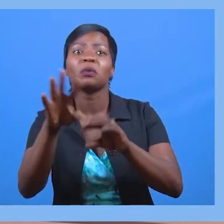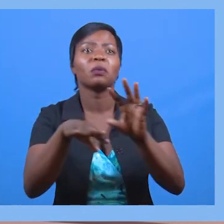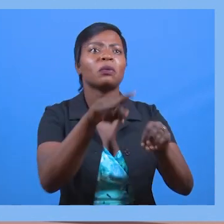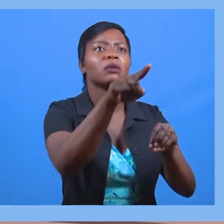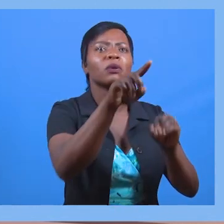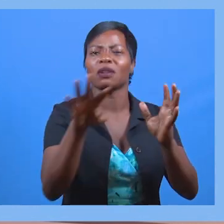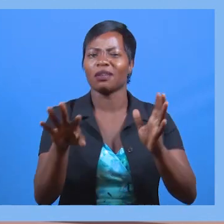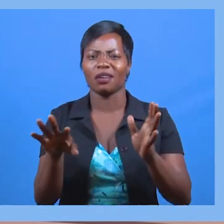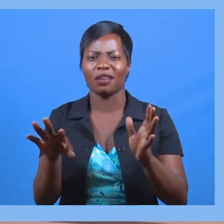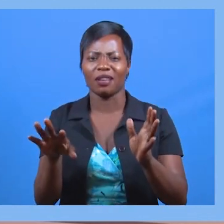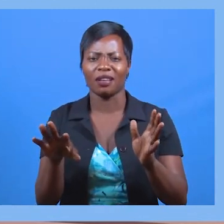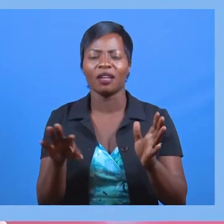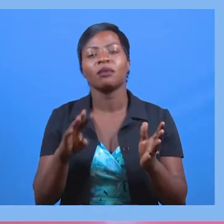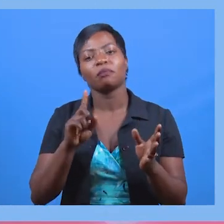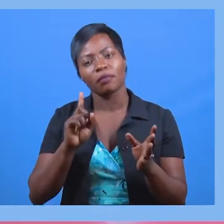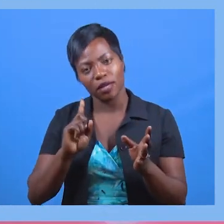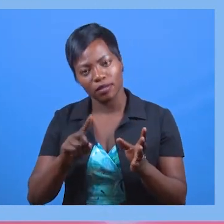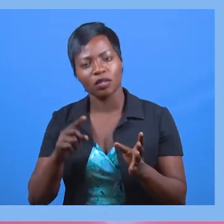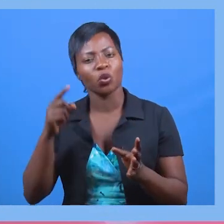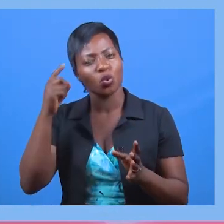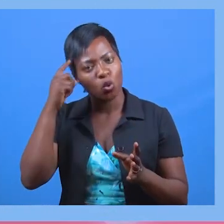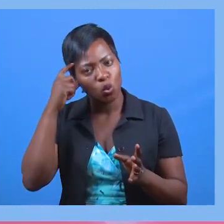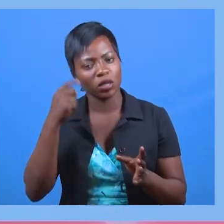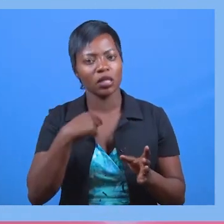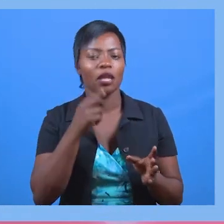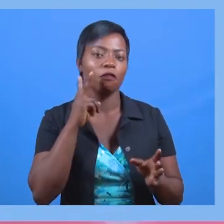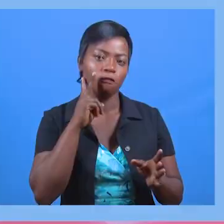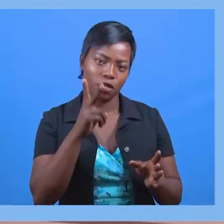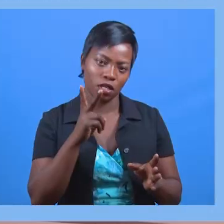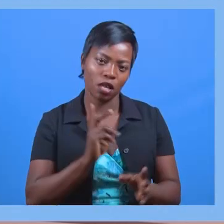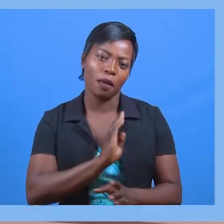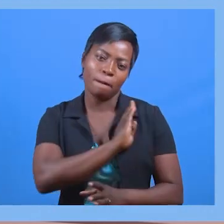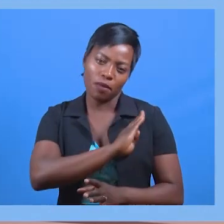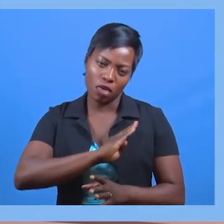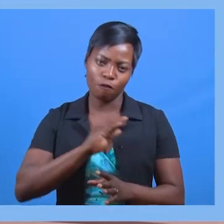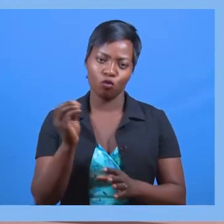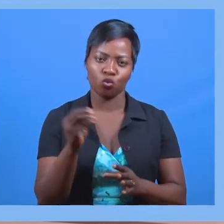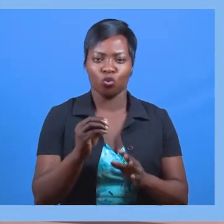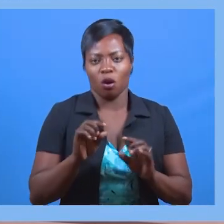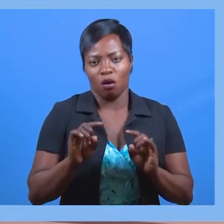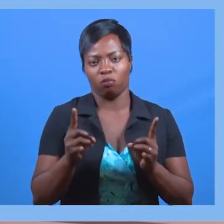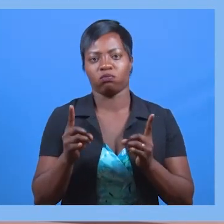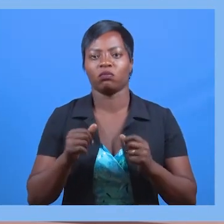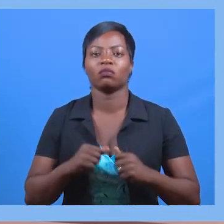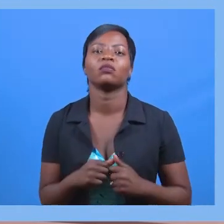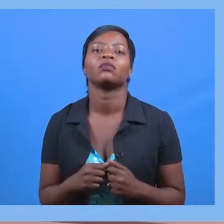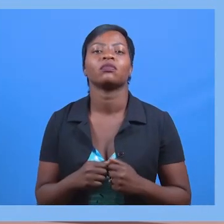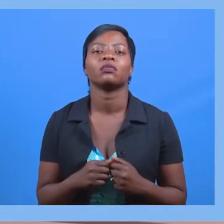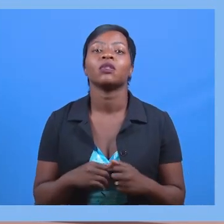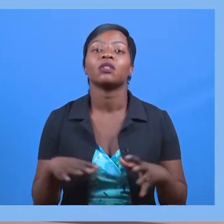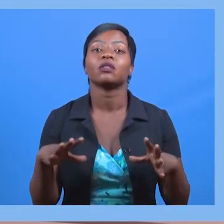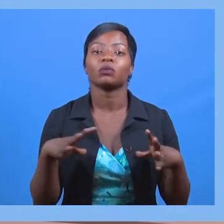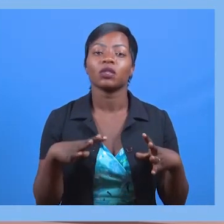zvaasingatarisire kunge uchibata. Saka ndatizive pekugumira kana tiri vaenzi. Ndizvozvo mashoko akanaka kuti